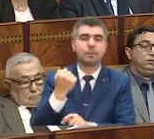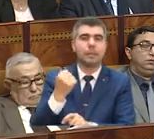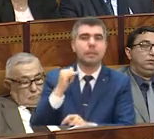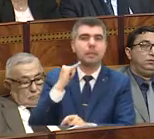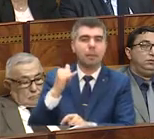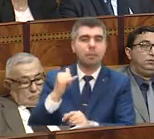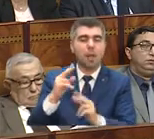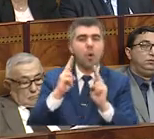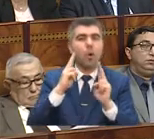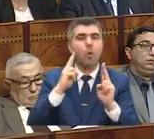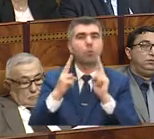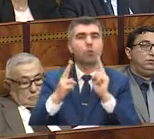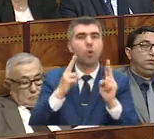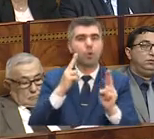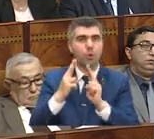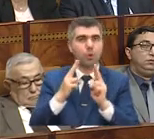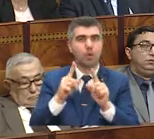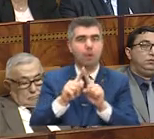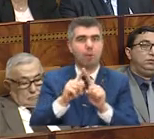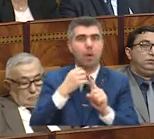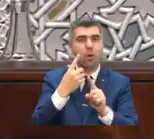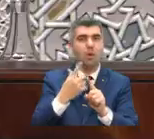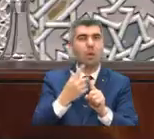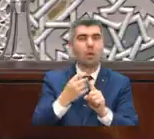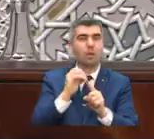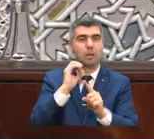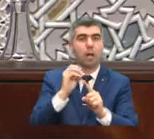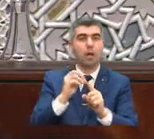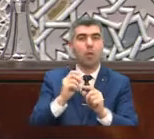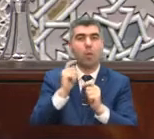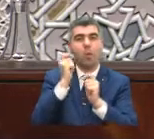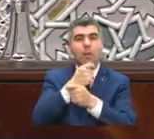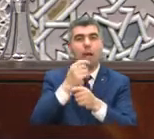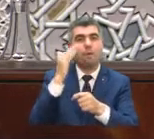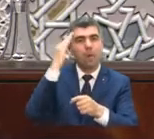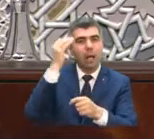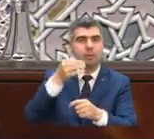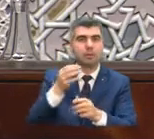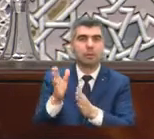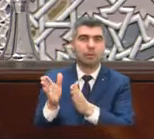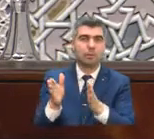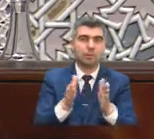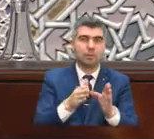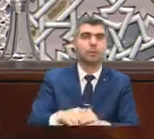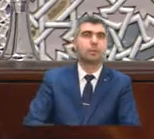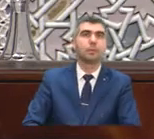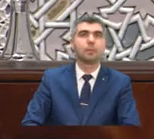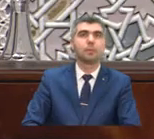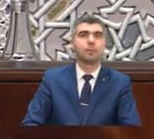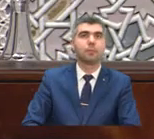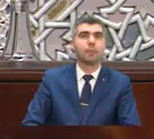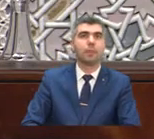السيار، الرابطه ما بين فاس وجده، شركه هولسيب. وشكرا. هل من تعقيب اضافي؟